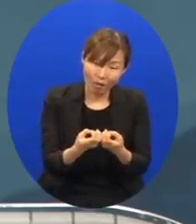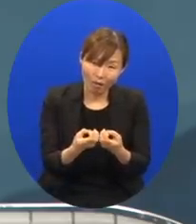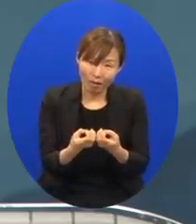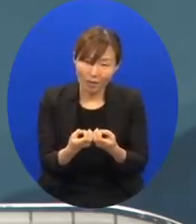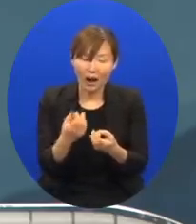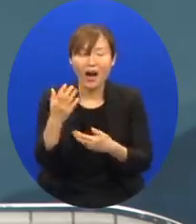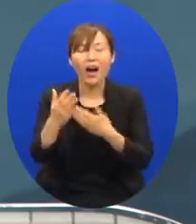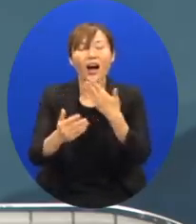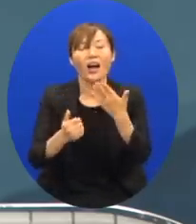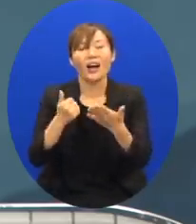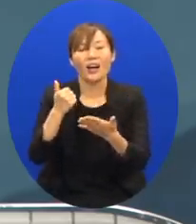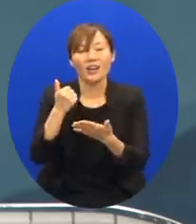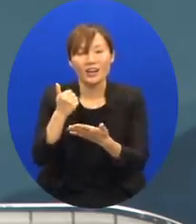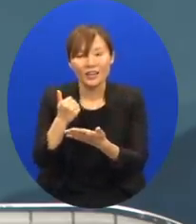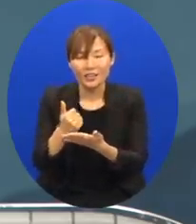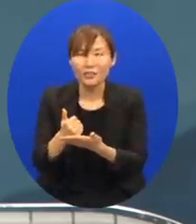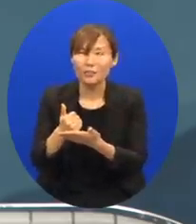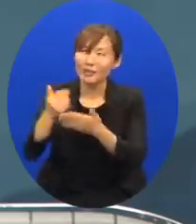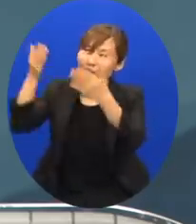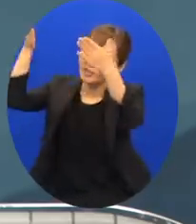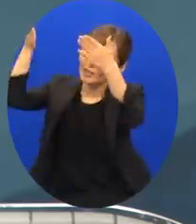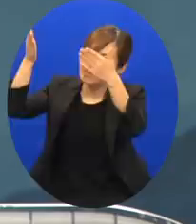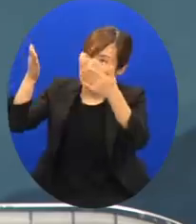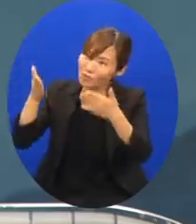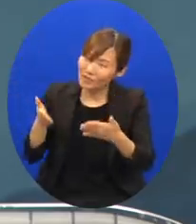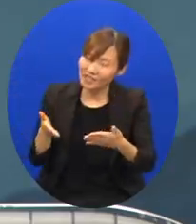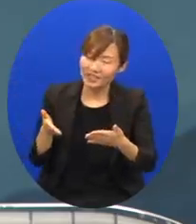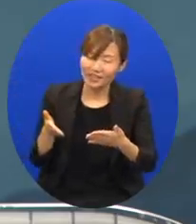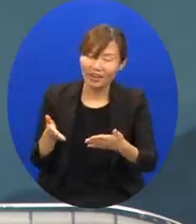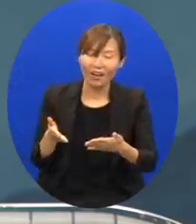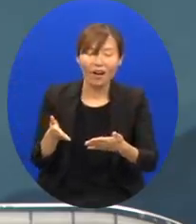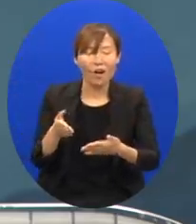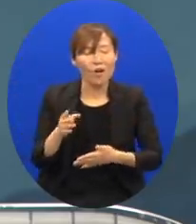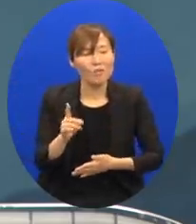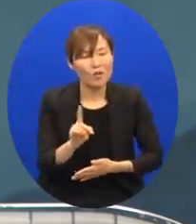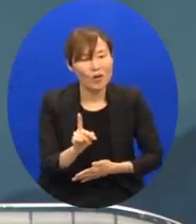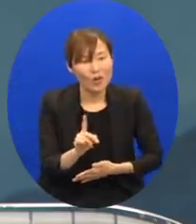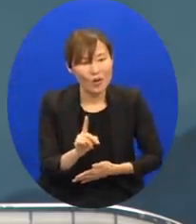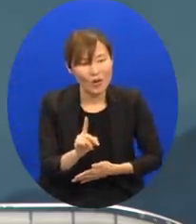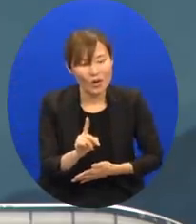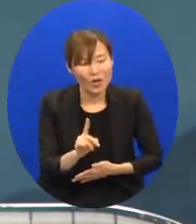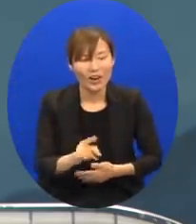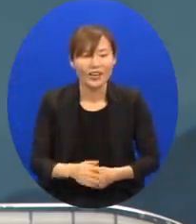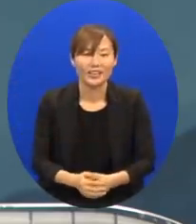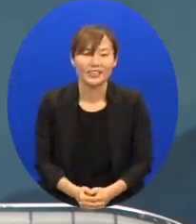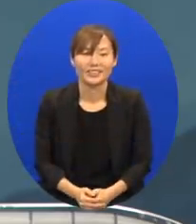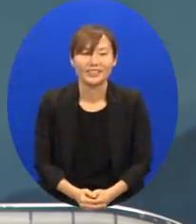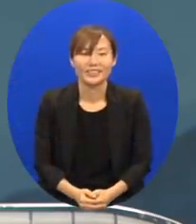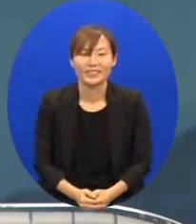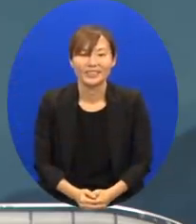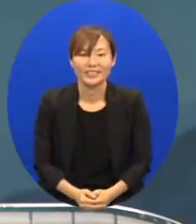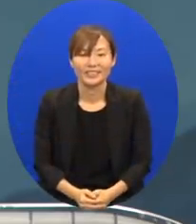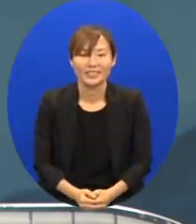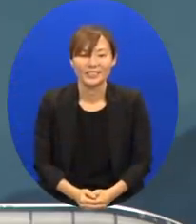하나님이 주시는 메시지가 뭔지 일터에서 사업장에서 직장에서 학교에서